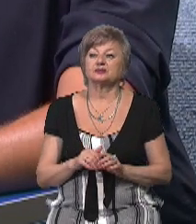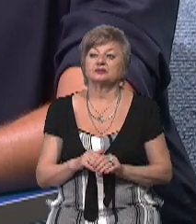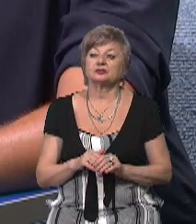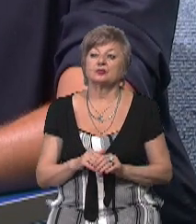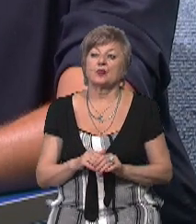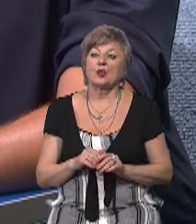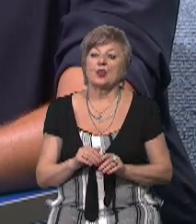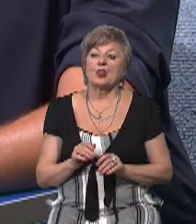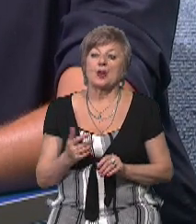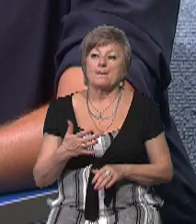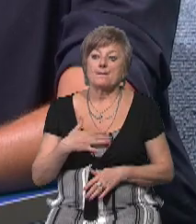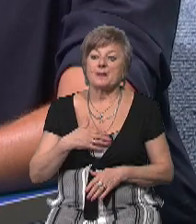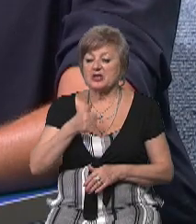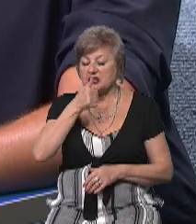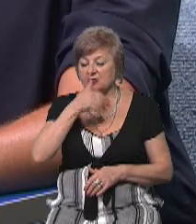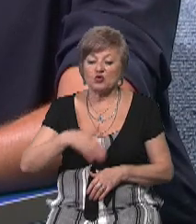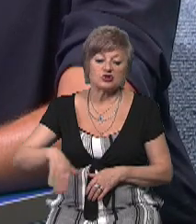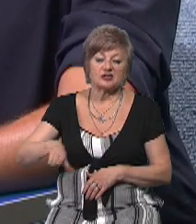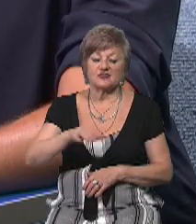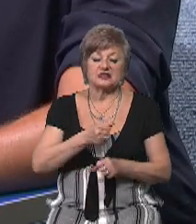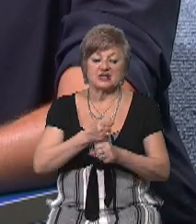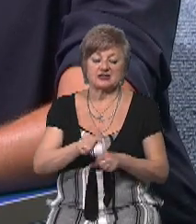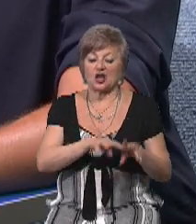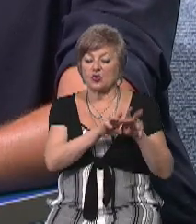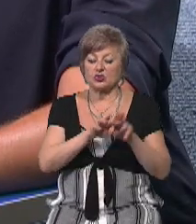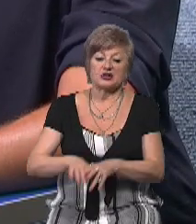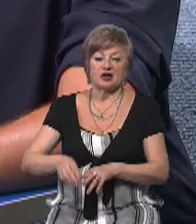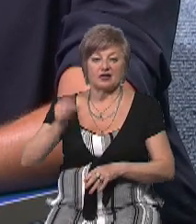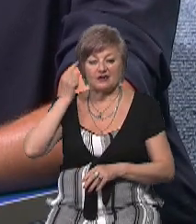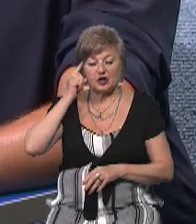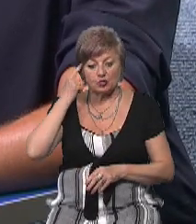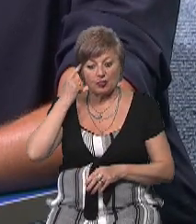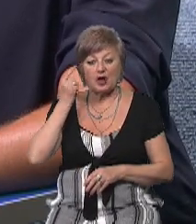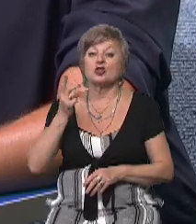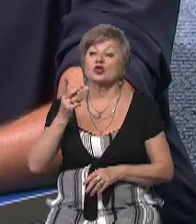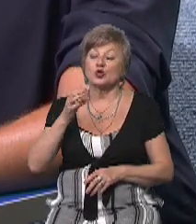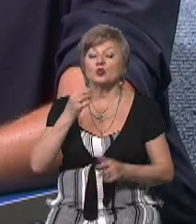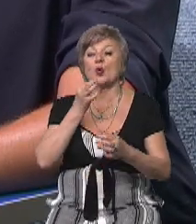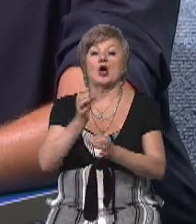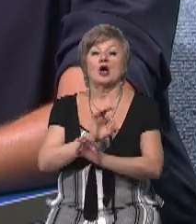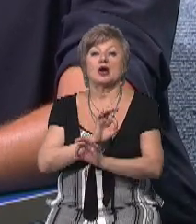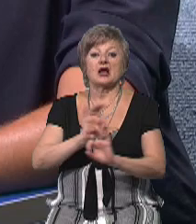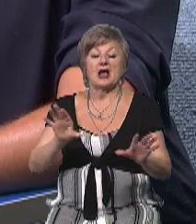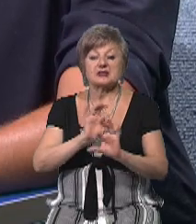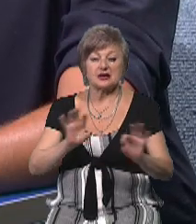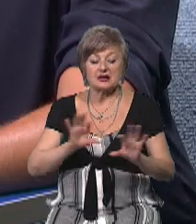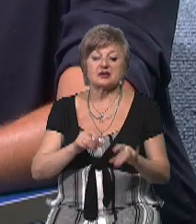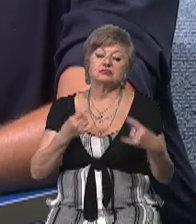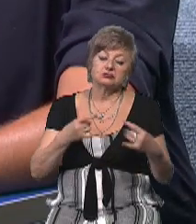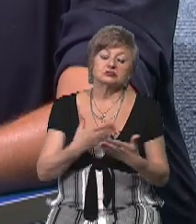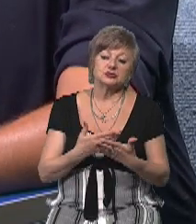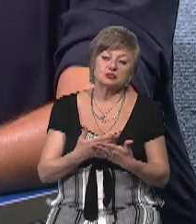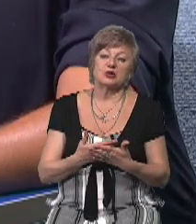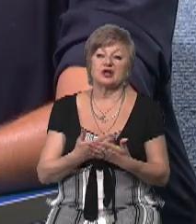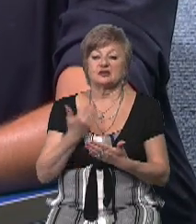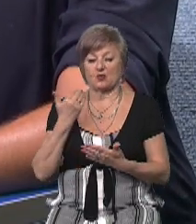що відповідно ми не можемо всіх примусити якось думати, але подати всім інформацію через засоби масової інформації,